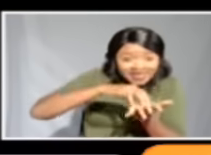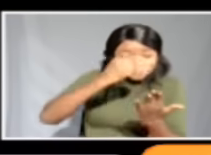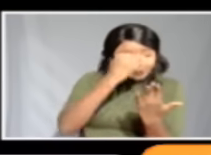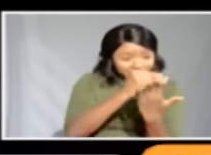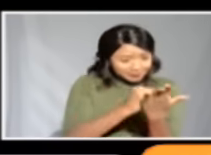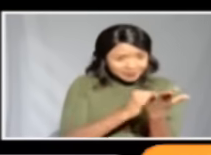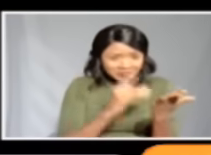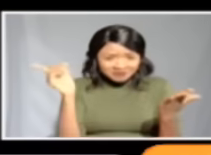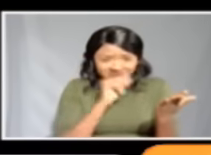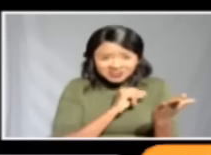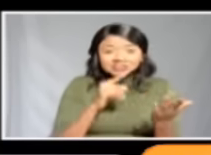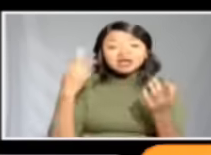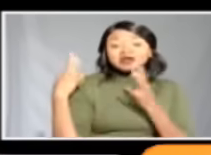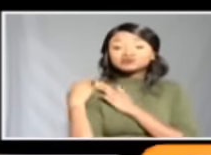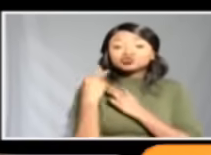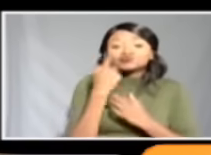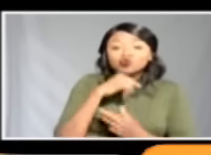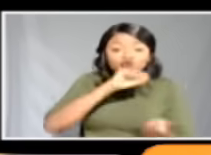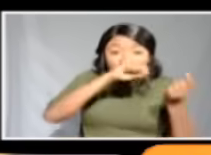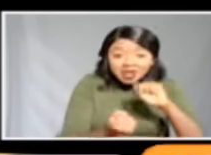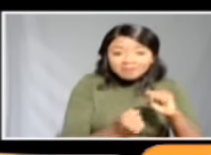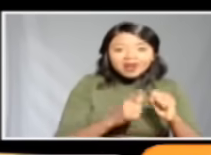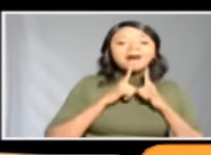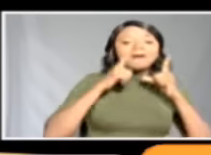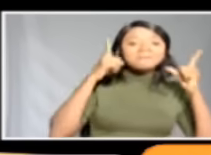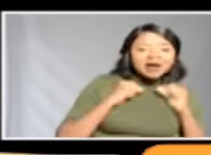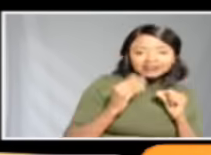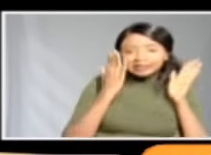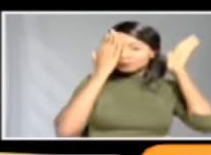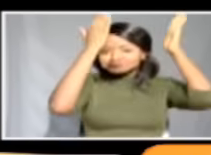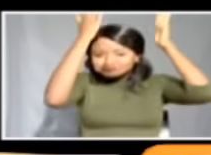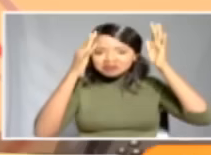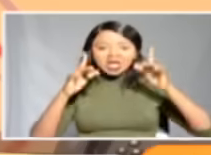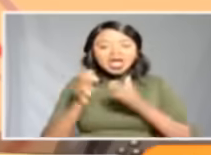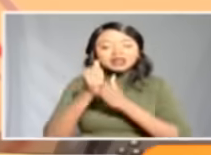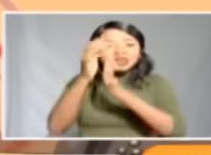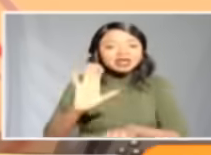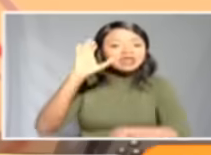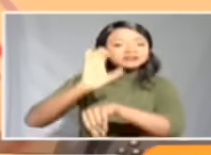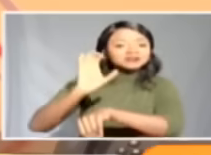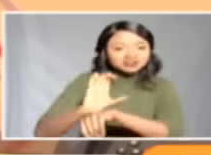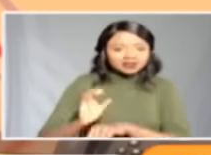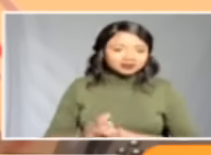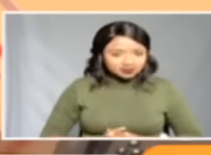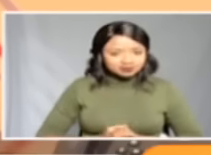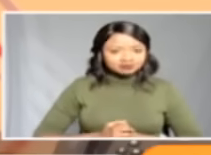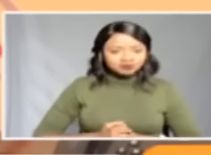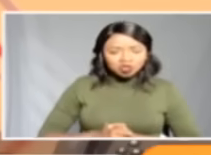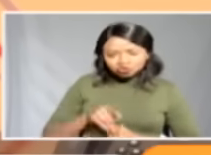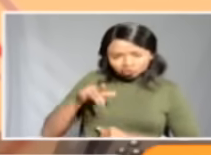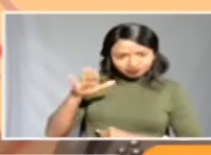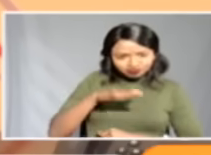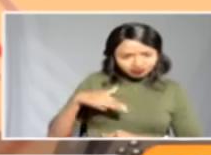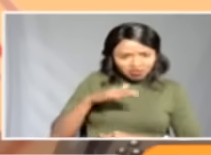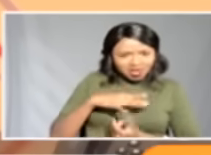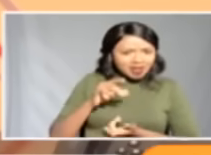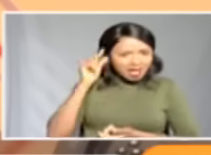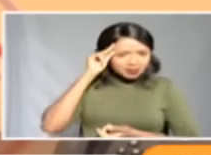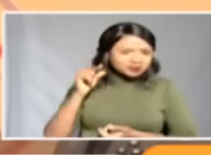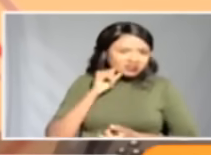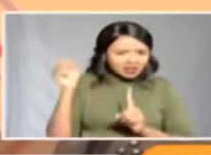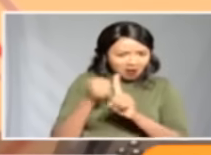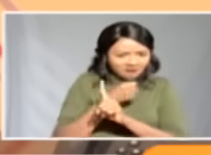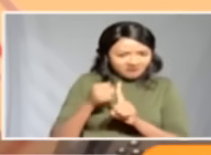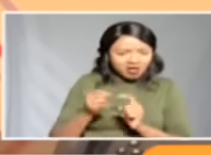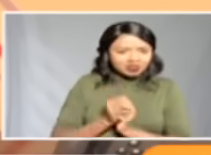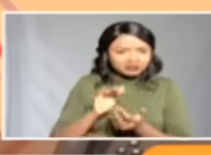makasisi, wachungaji, maskofu na viongozi wa kanisa. Hapa katika kituo cha Gender Violence Recovery Center kwa mwaka uliopita